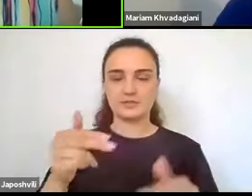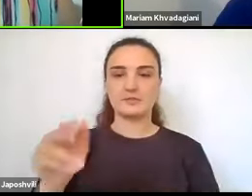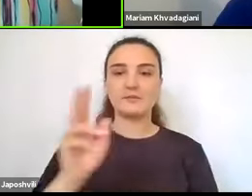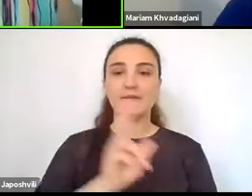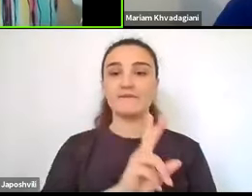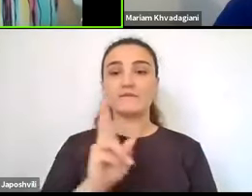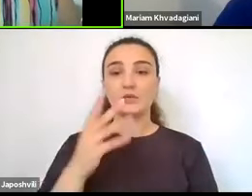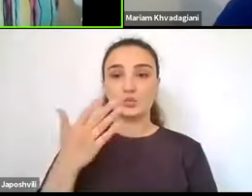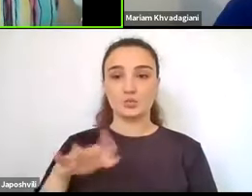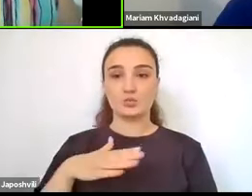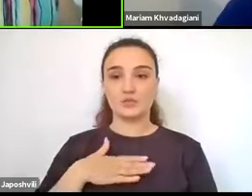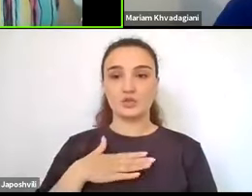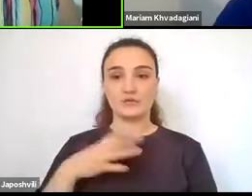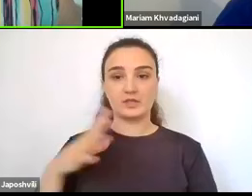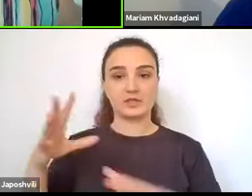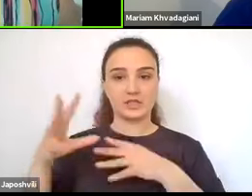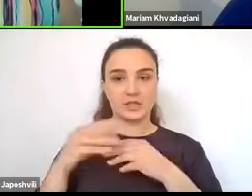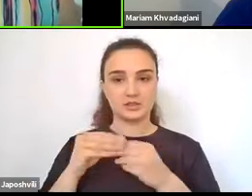უკვე ჩვენთან ხართ.